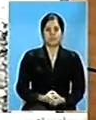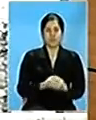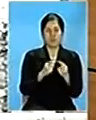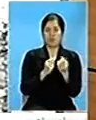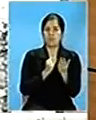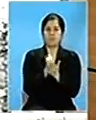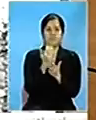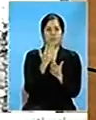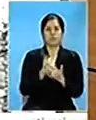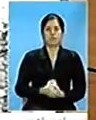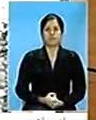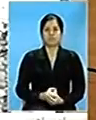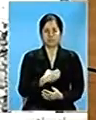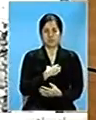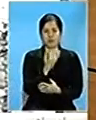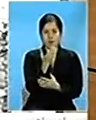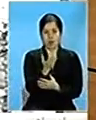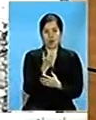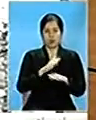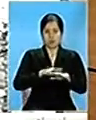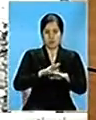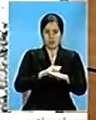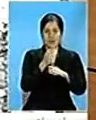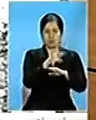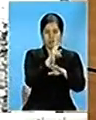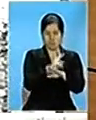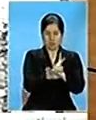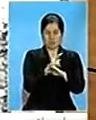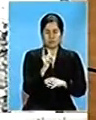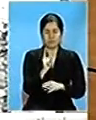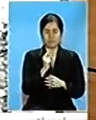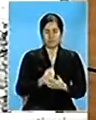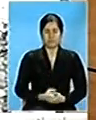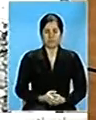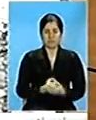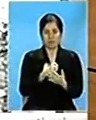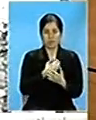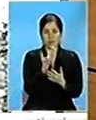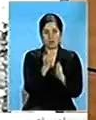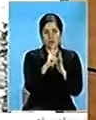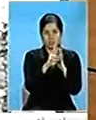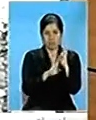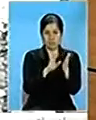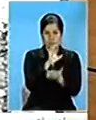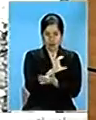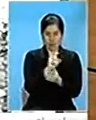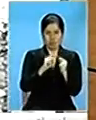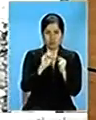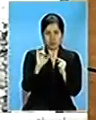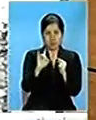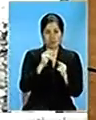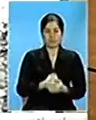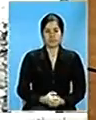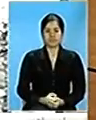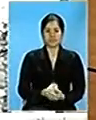ะทำเพราะฉะนั้นจึงกราบเรียนท่านประธานว่าประธานได้ขอความกรุณาว่าใช้ข้อบังคับข้อที่8นะครับแล้ว